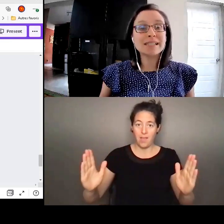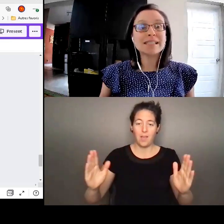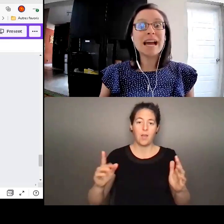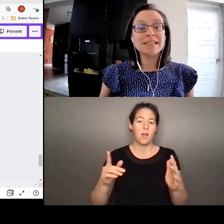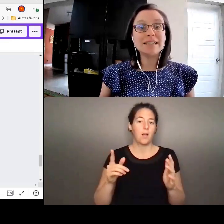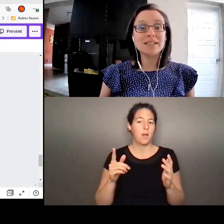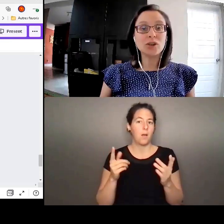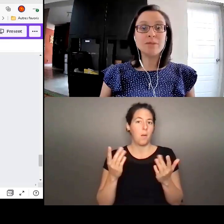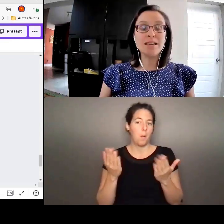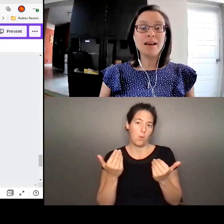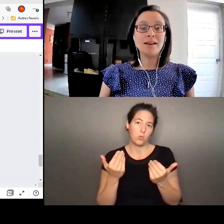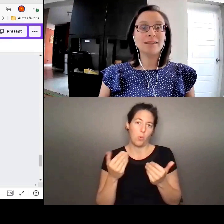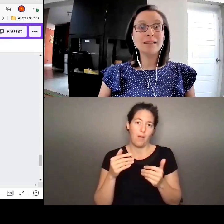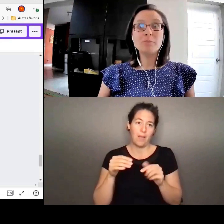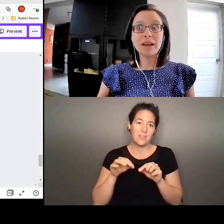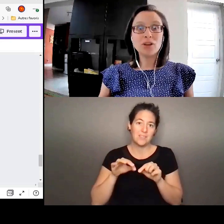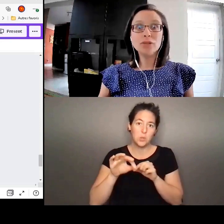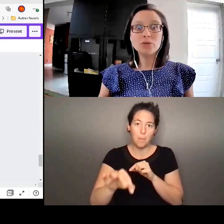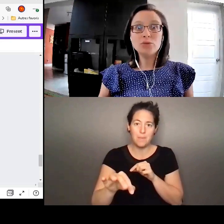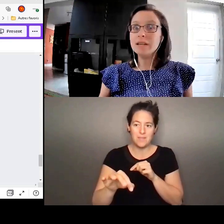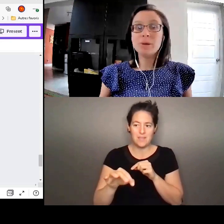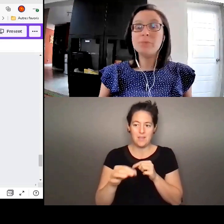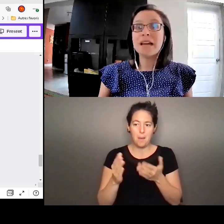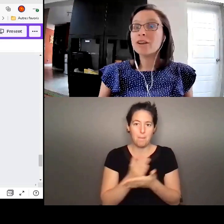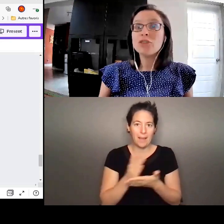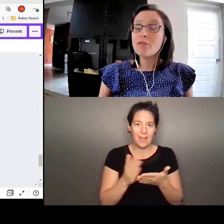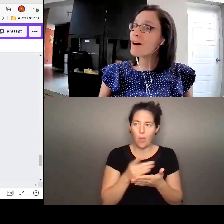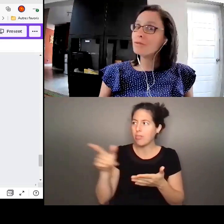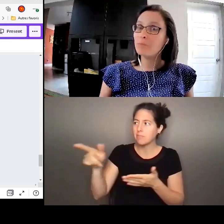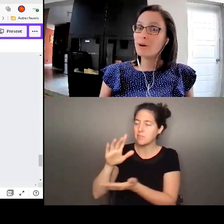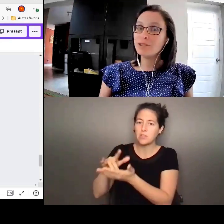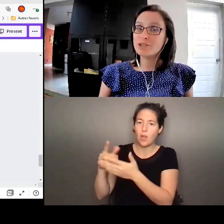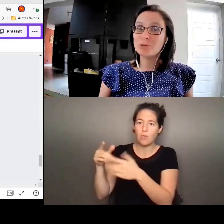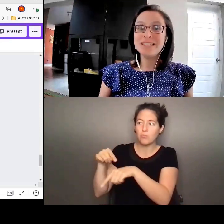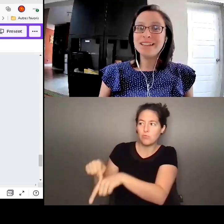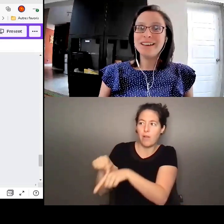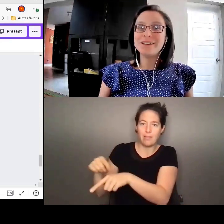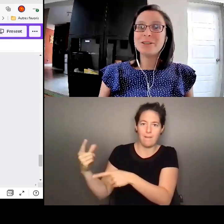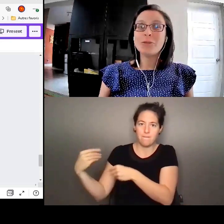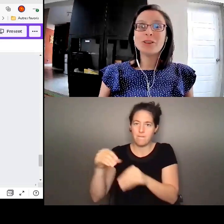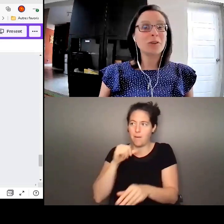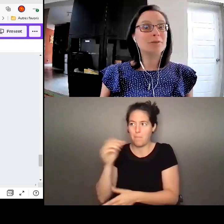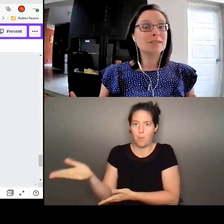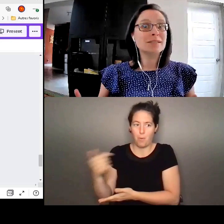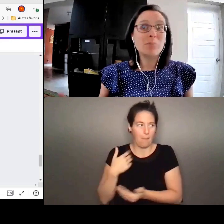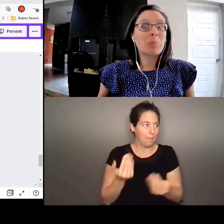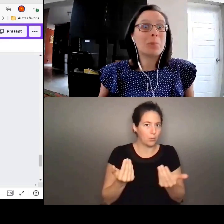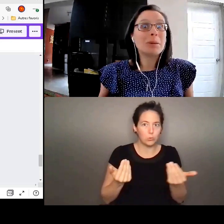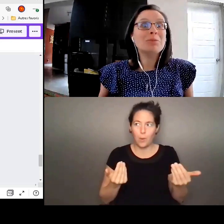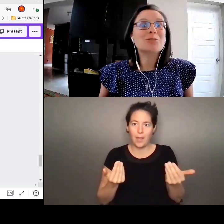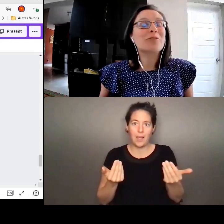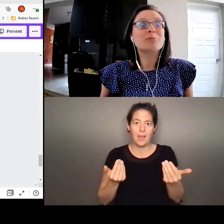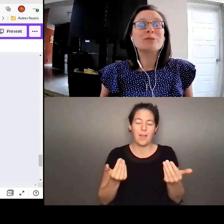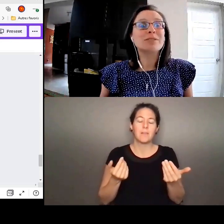d'avoir accès à des semis dans des périodes où les pépinières ne vendent pas de semis. Donc, ce n'est pas un